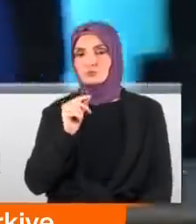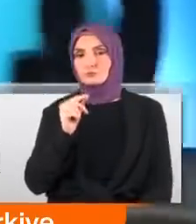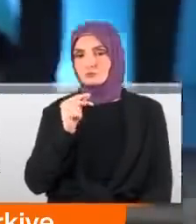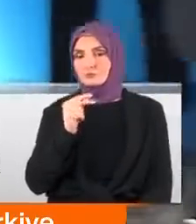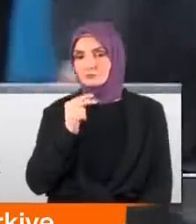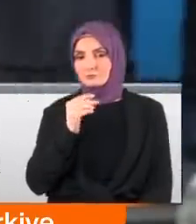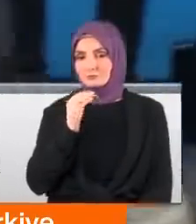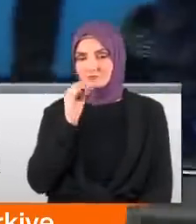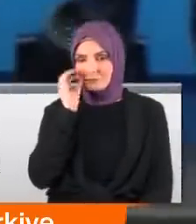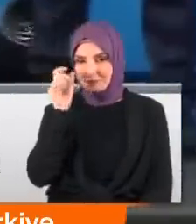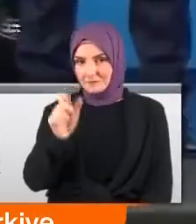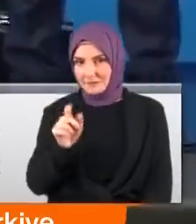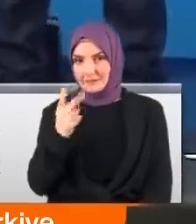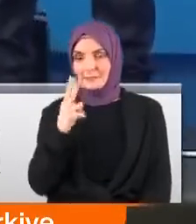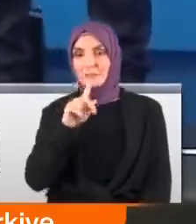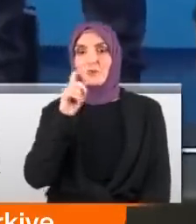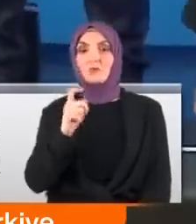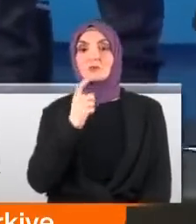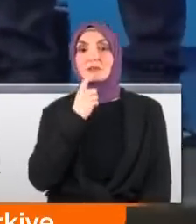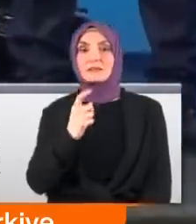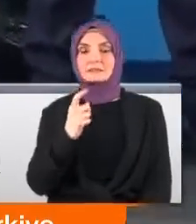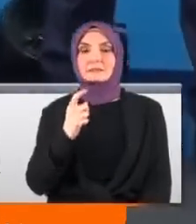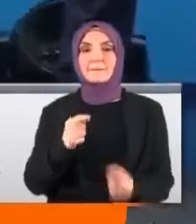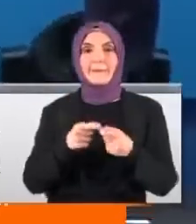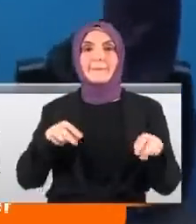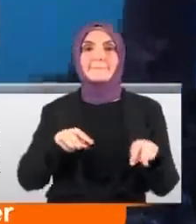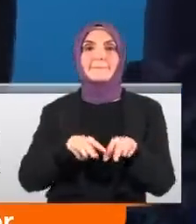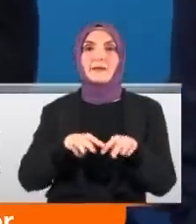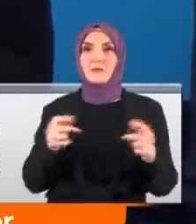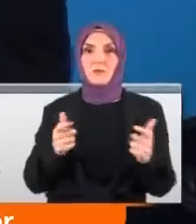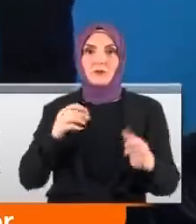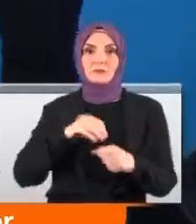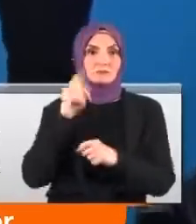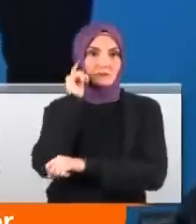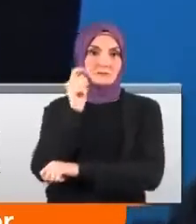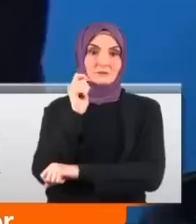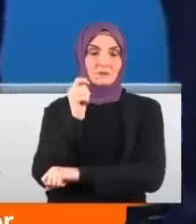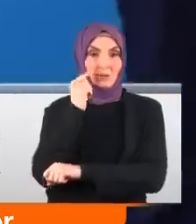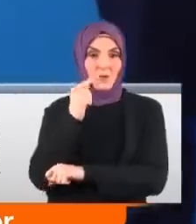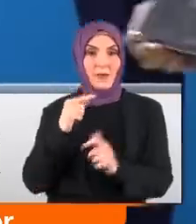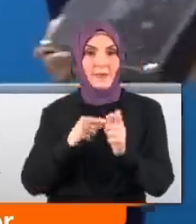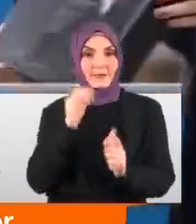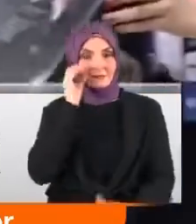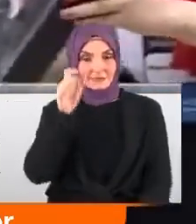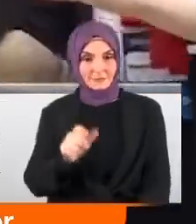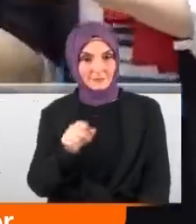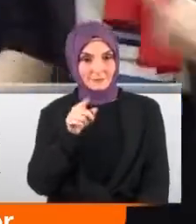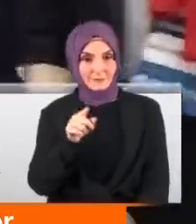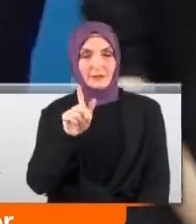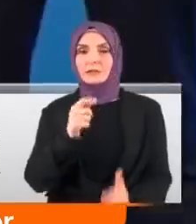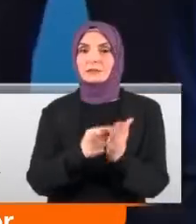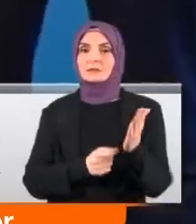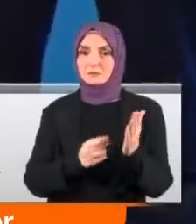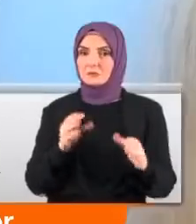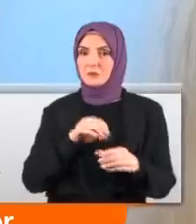yılı Birleşmiş Milletler Genel Kurulu'nda yaptığı konuşmayla dikkatleri üzerine çeken Enes Efendioğlu da yine listedeki dikkat